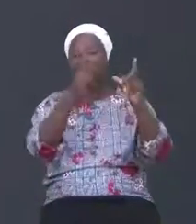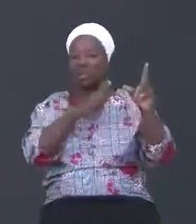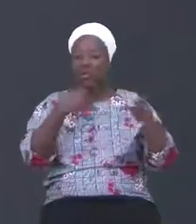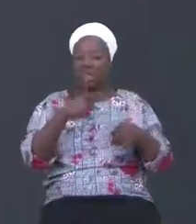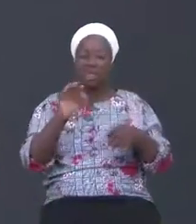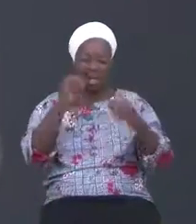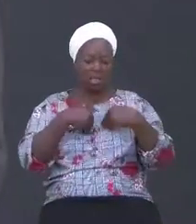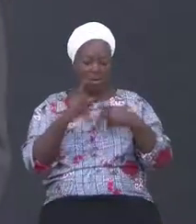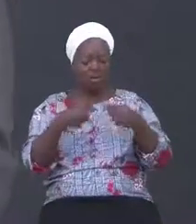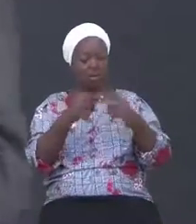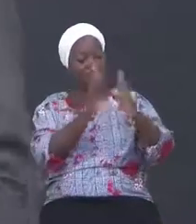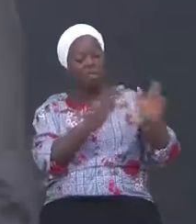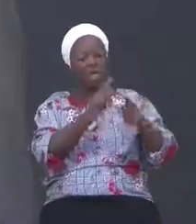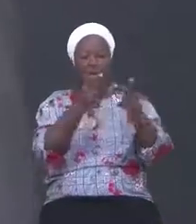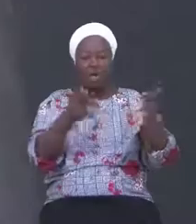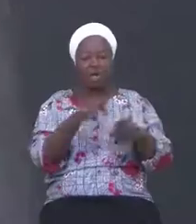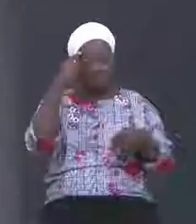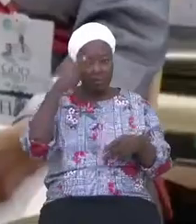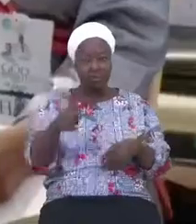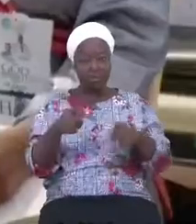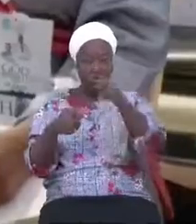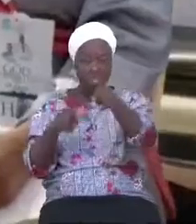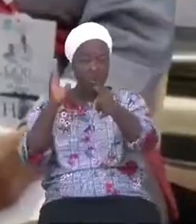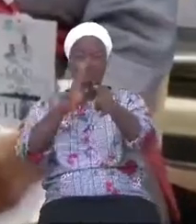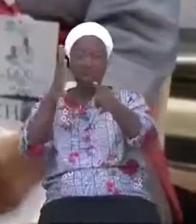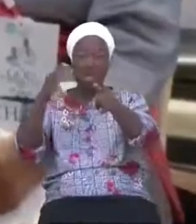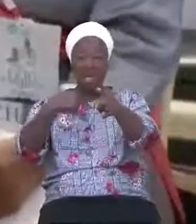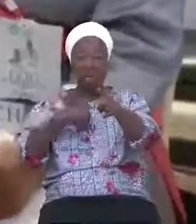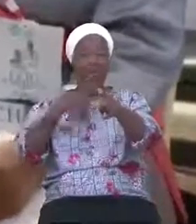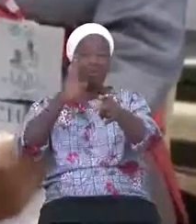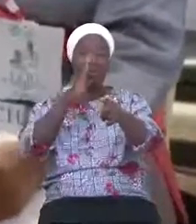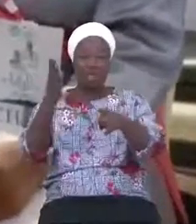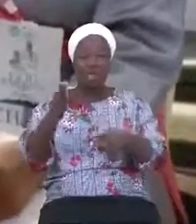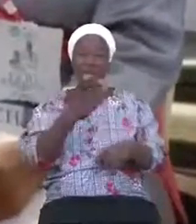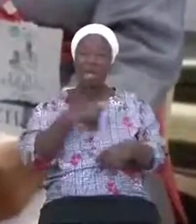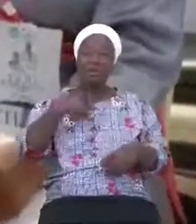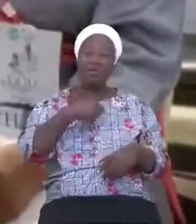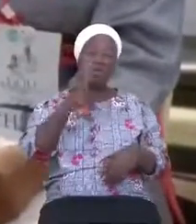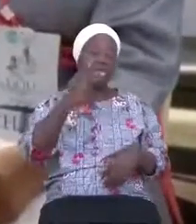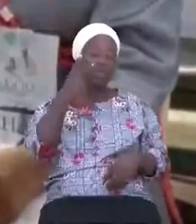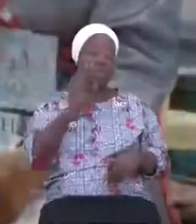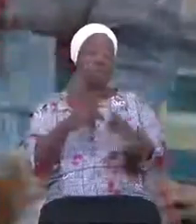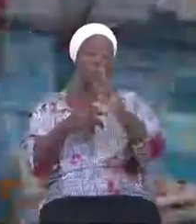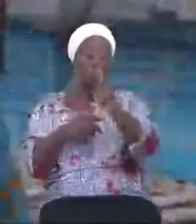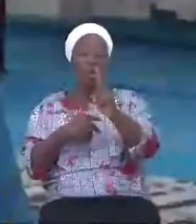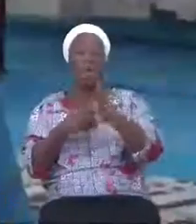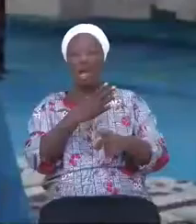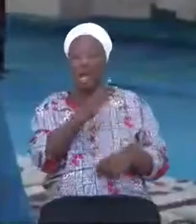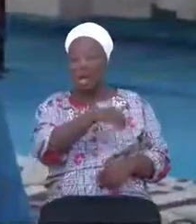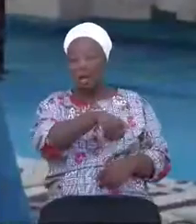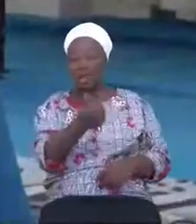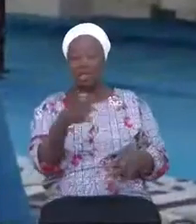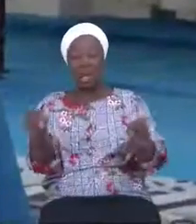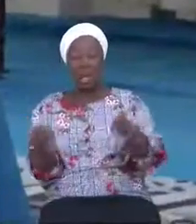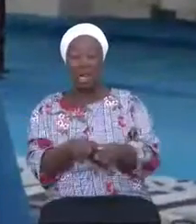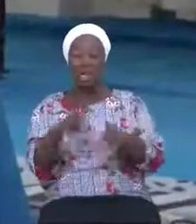Tu seras là-bas. Je serai aussi là-bas. Nous verrons comme Moïse